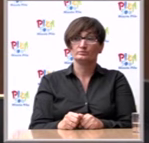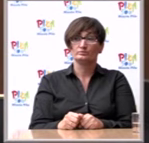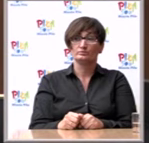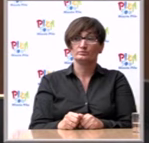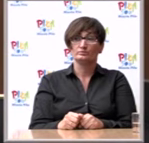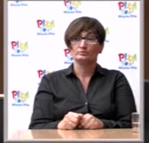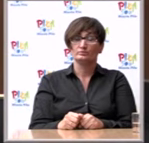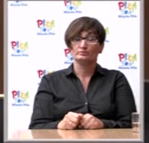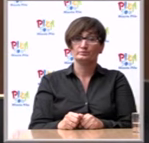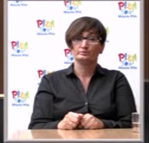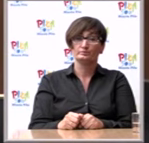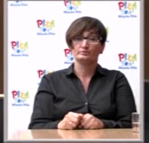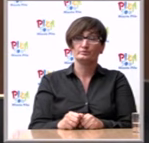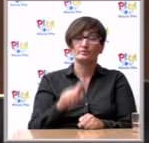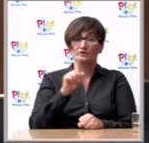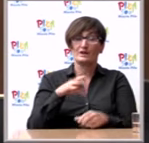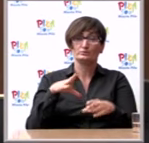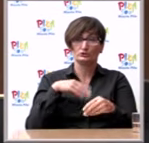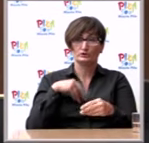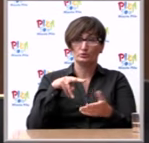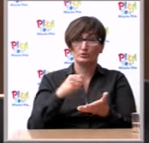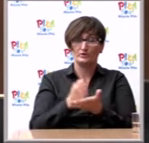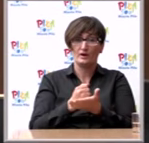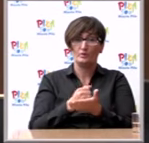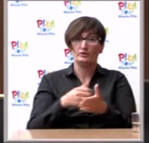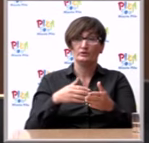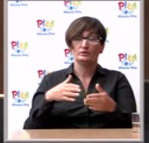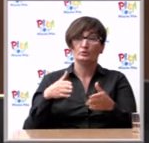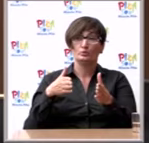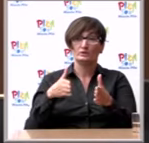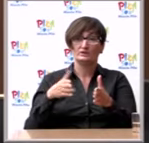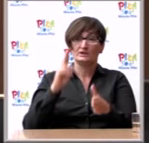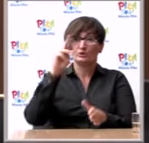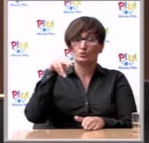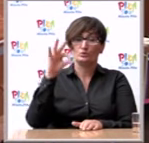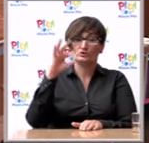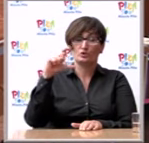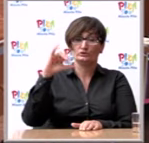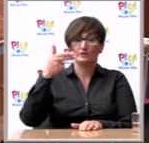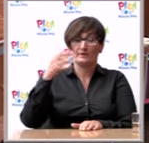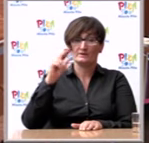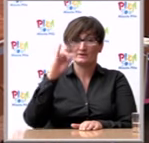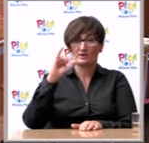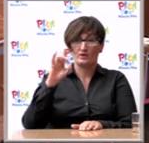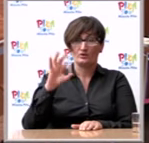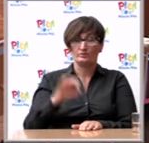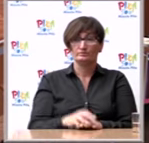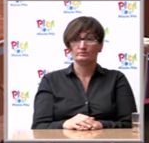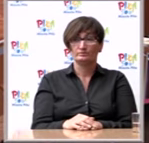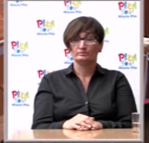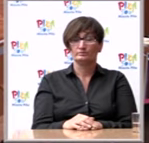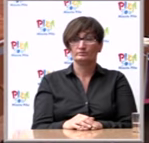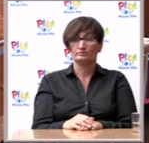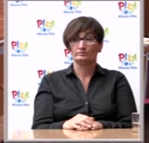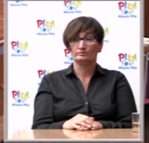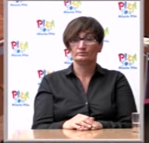sporządzenia miejscowego planu zagospodarowania przestrzennego miasta Piły w rejonie ulicy Kusucińskiego? Proszę o podniesienie ręki i naciśnięcie przycisku. Dziękuję. Kto jest